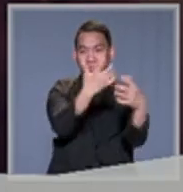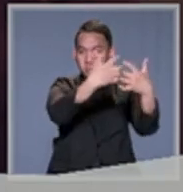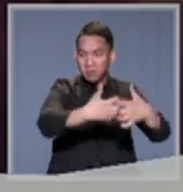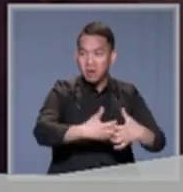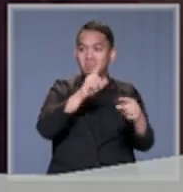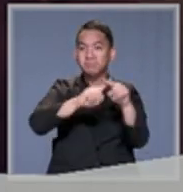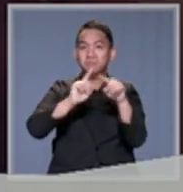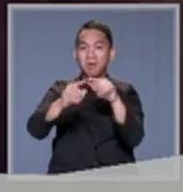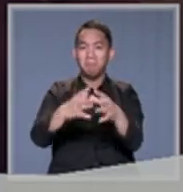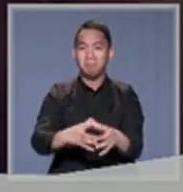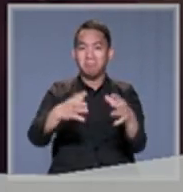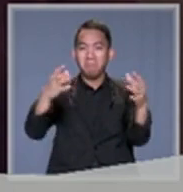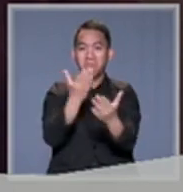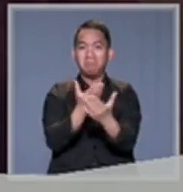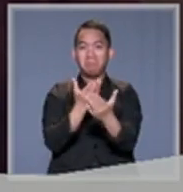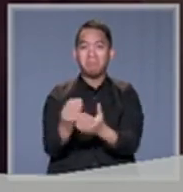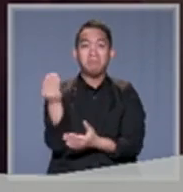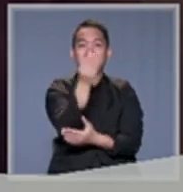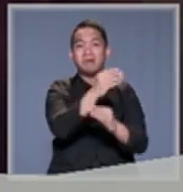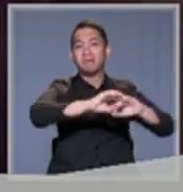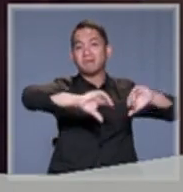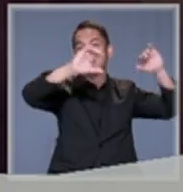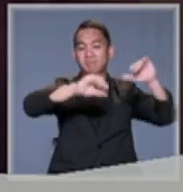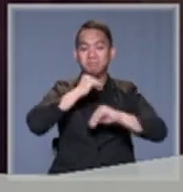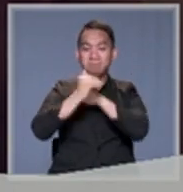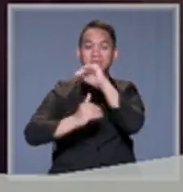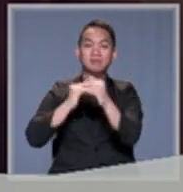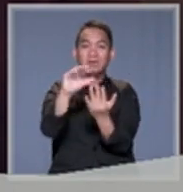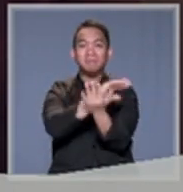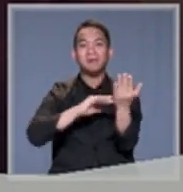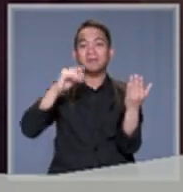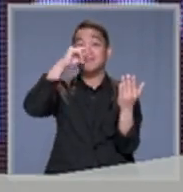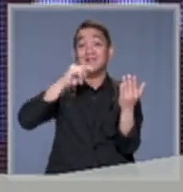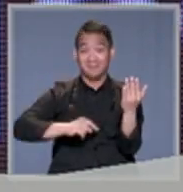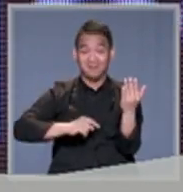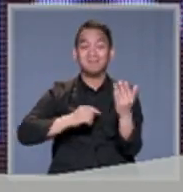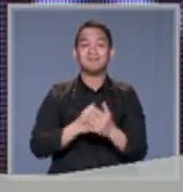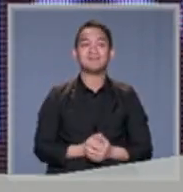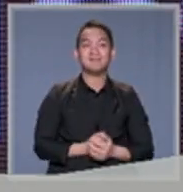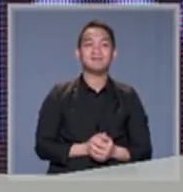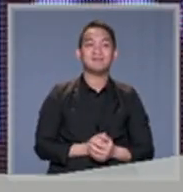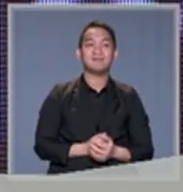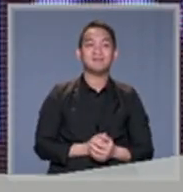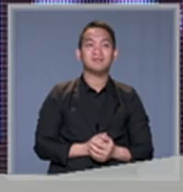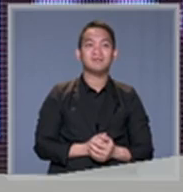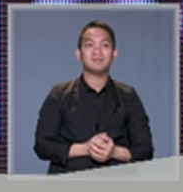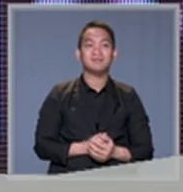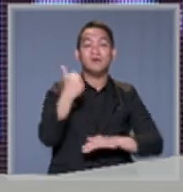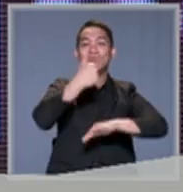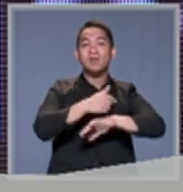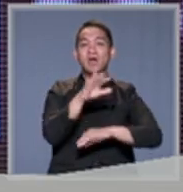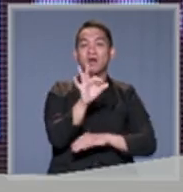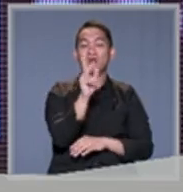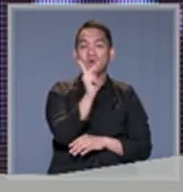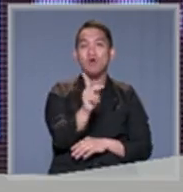ได้สู่รัฐในการขับเคลื่อนการพัฒนาประเทศนายชัยยงพัวพงศกรผู้ว่าการกฟน.ได้กล่าวปาฐ